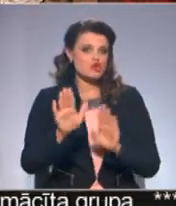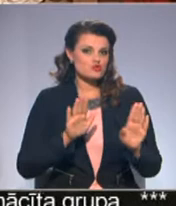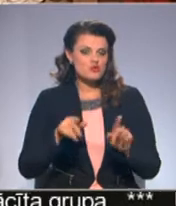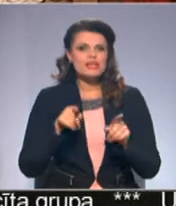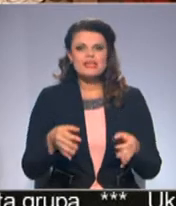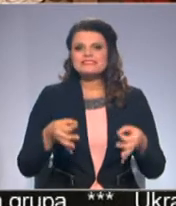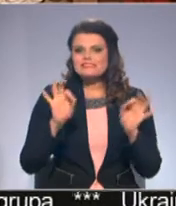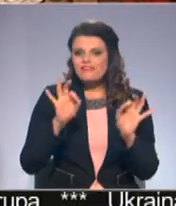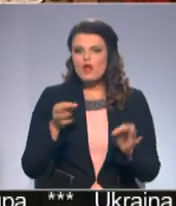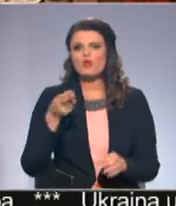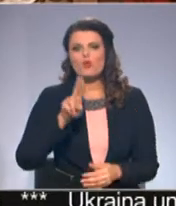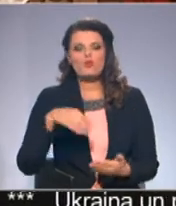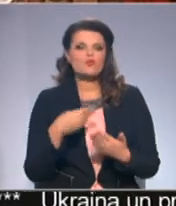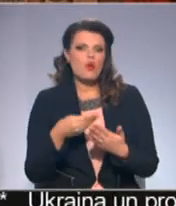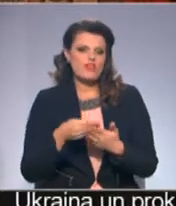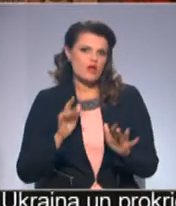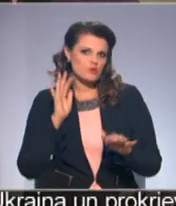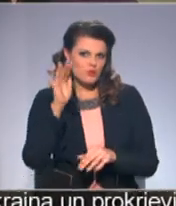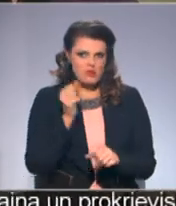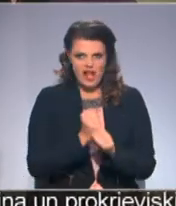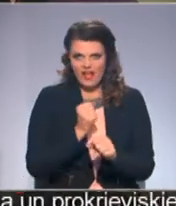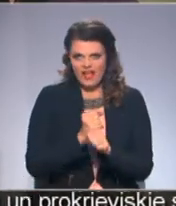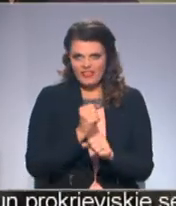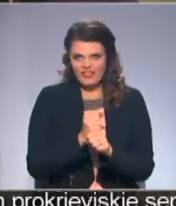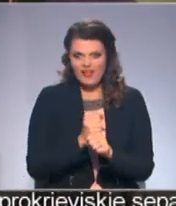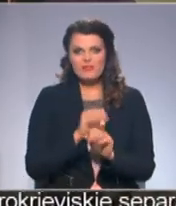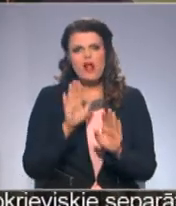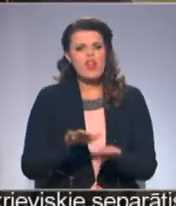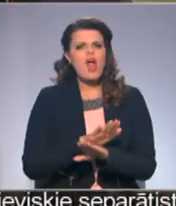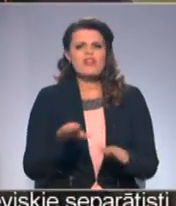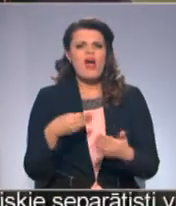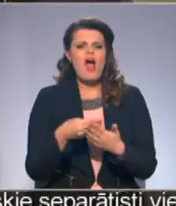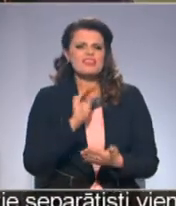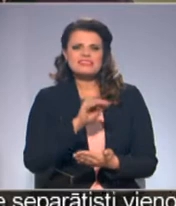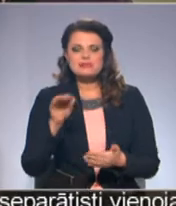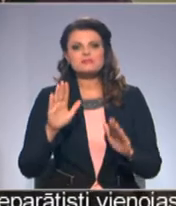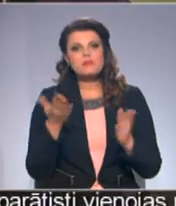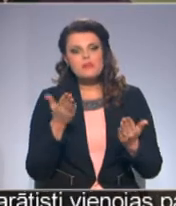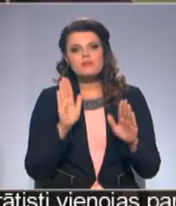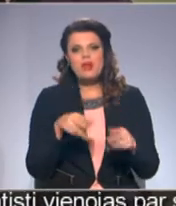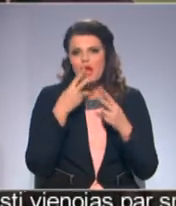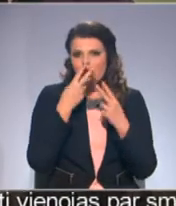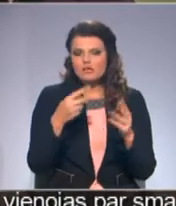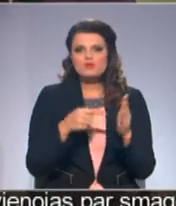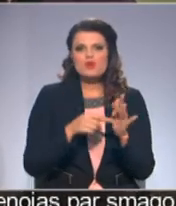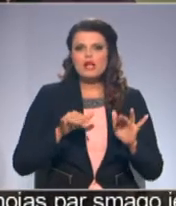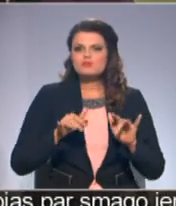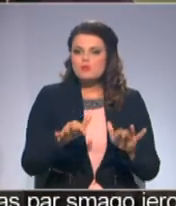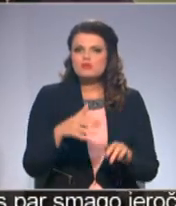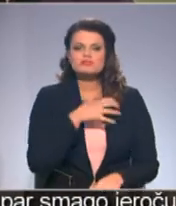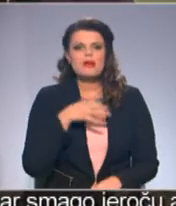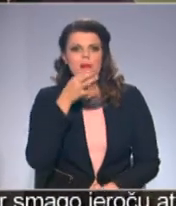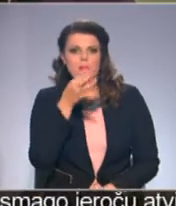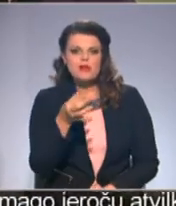vērtīgi un noder turpmākajā darbā. Ne jau, lai balles saliktu, bet lai kaut kādu procesu redzētu, lai pateiktu, kam